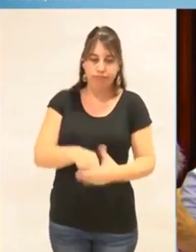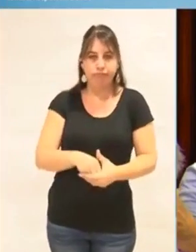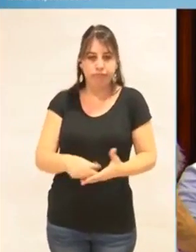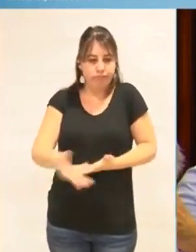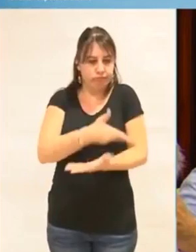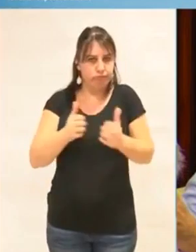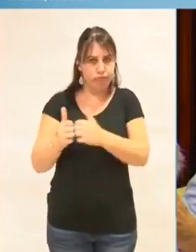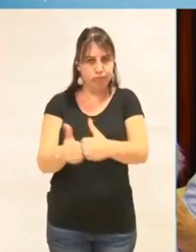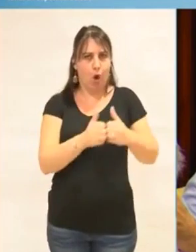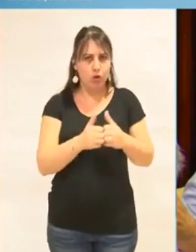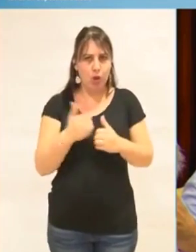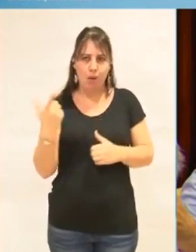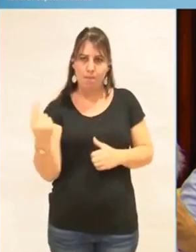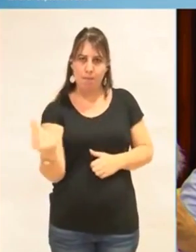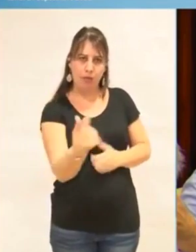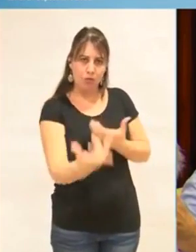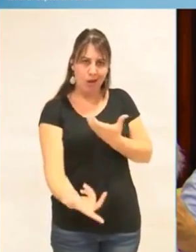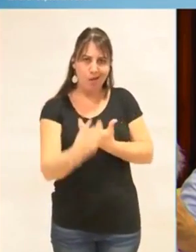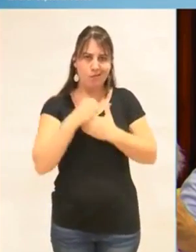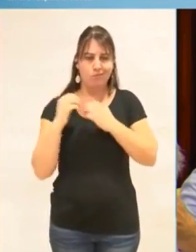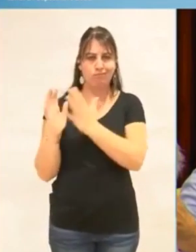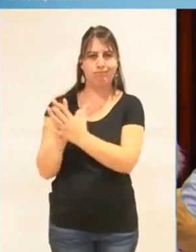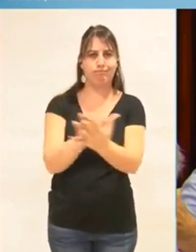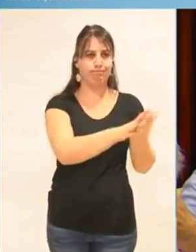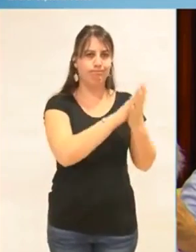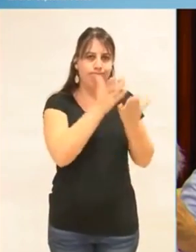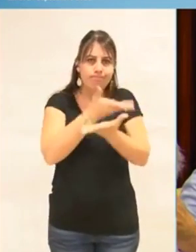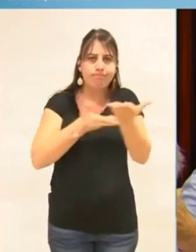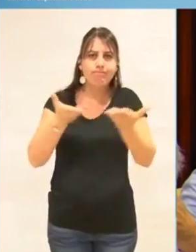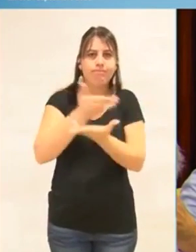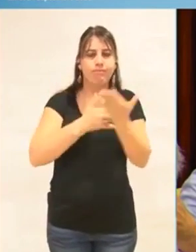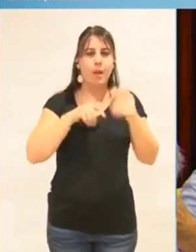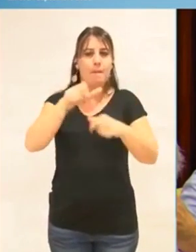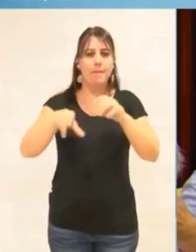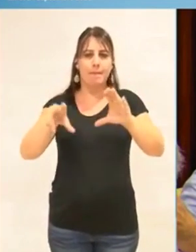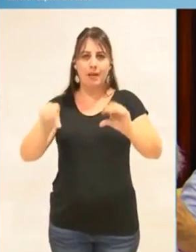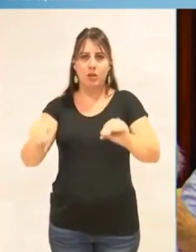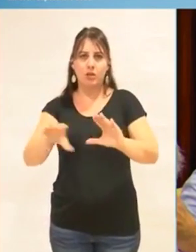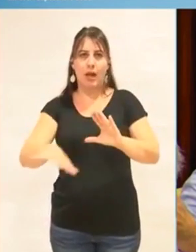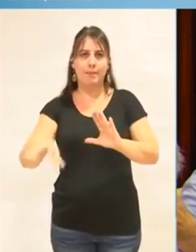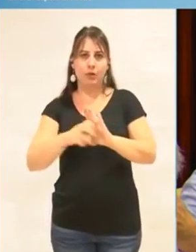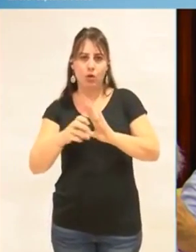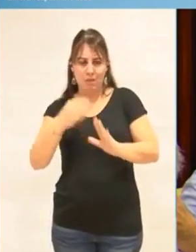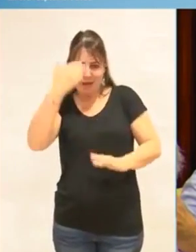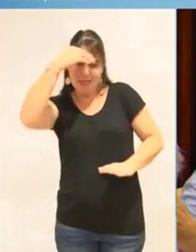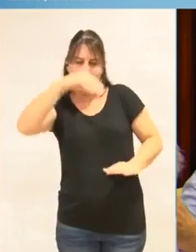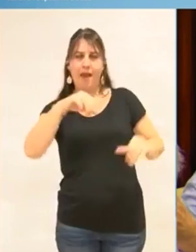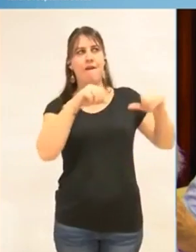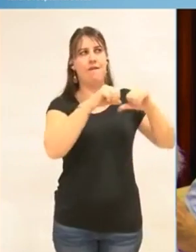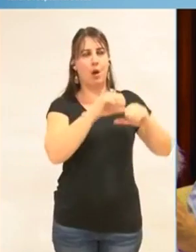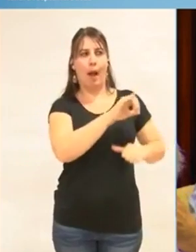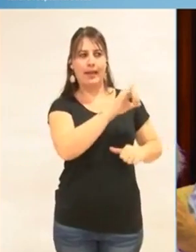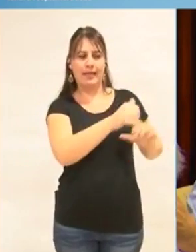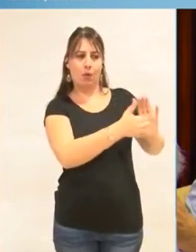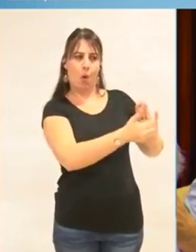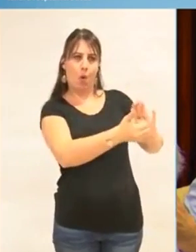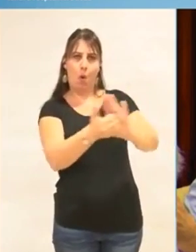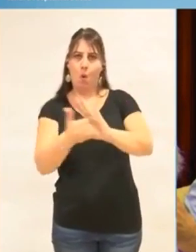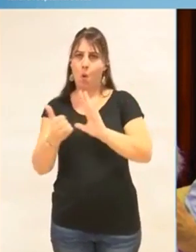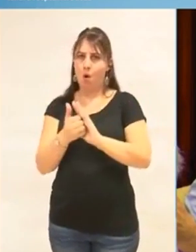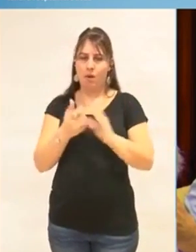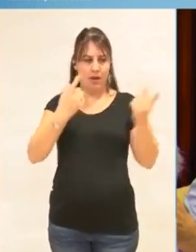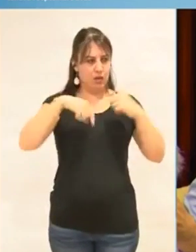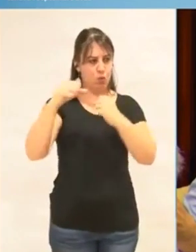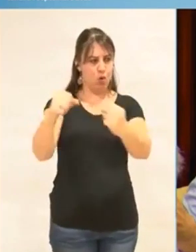vous, avec les autres partenaires, pour que les Grenoblois sachent bien qui fait quoi et quelles sont aujourd'hui les difficultés qui sont identifiées